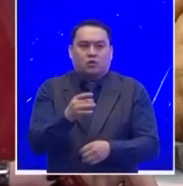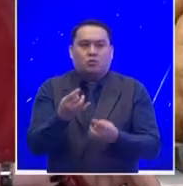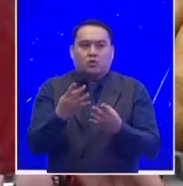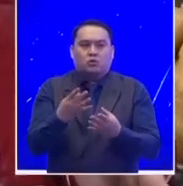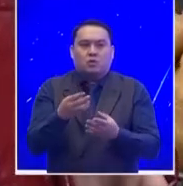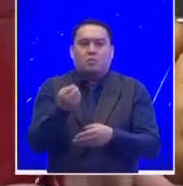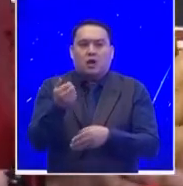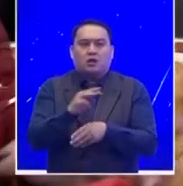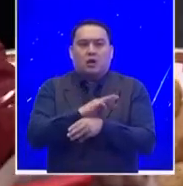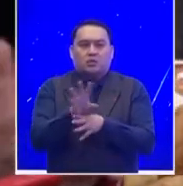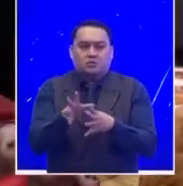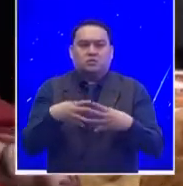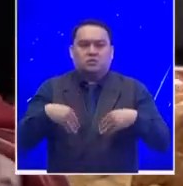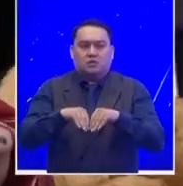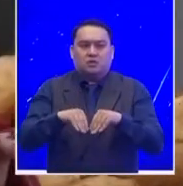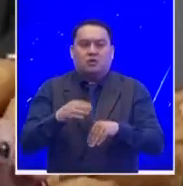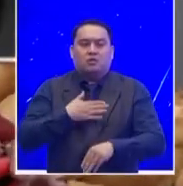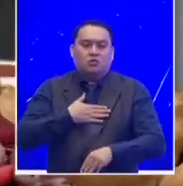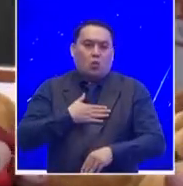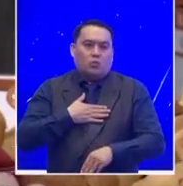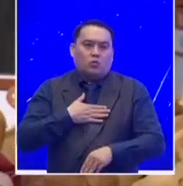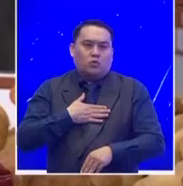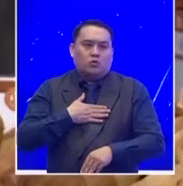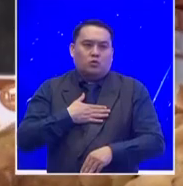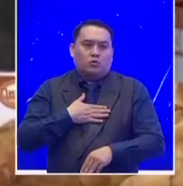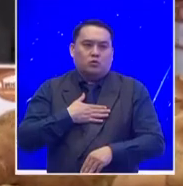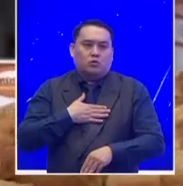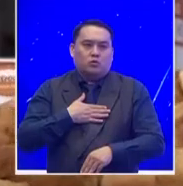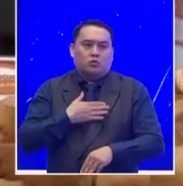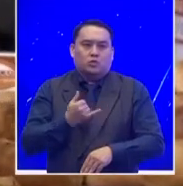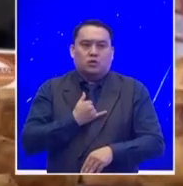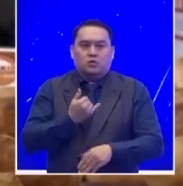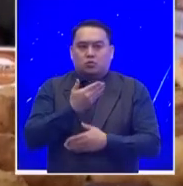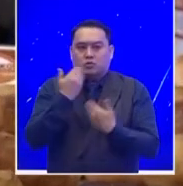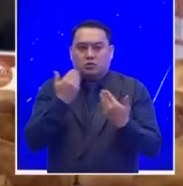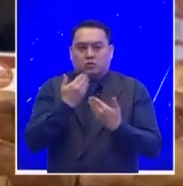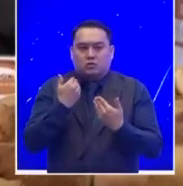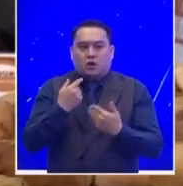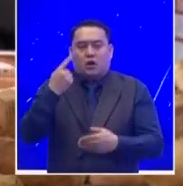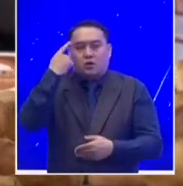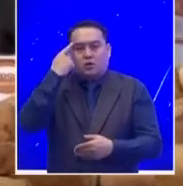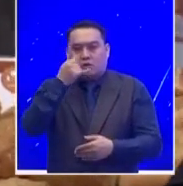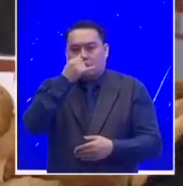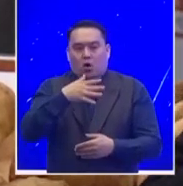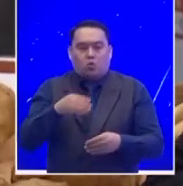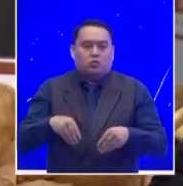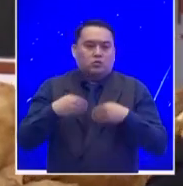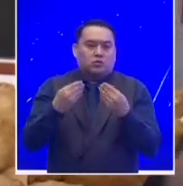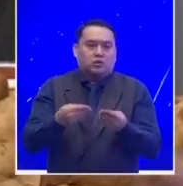для малообеспеченных. Да. Она говорит, вы знаете, у меня мужа тоже сегодня кушать нет. И я, с одной стороны, я не имею